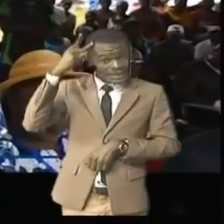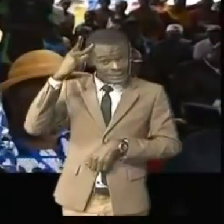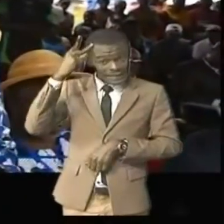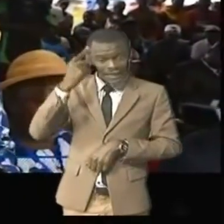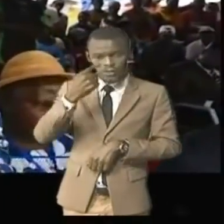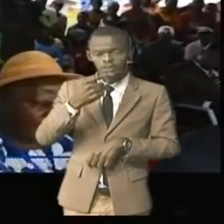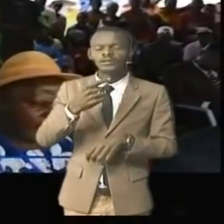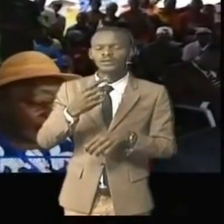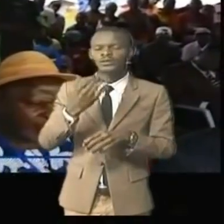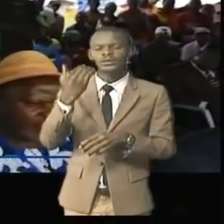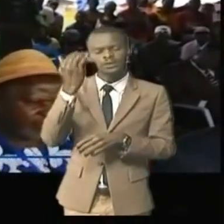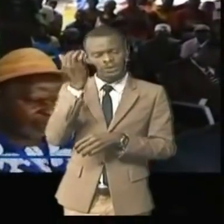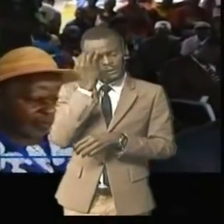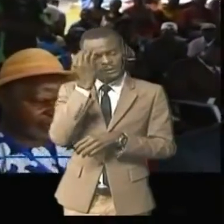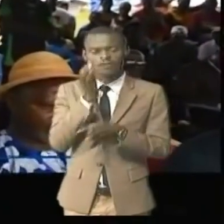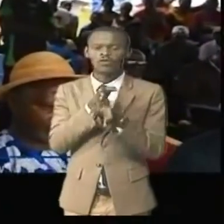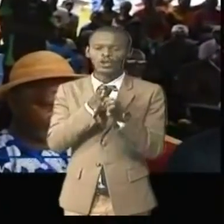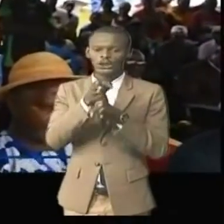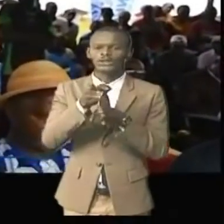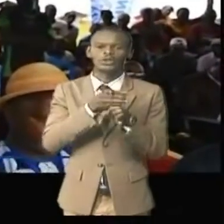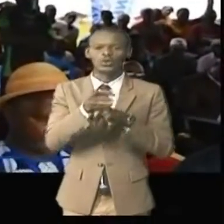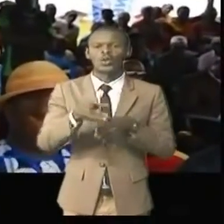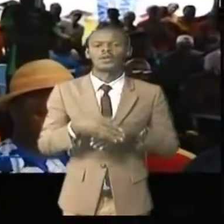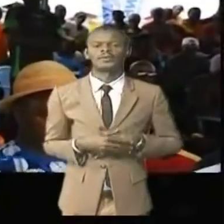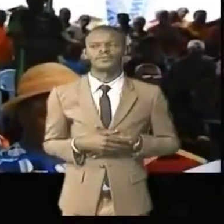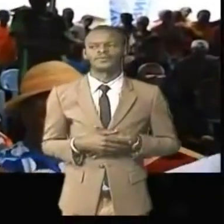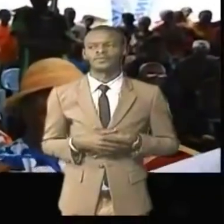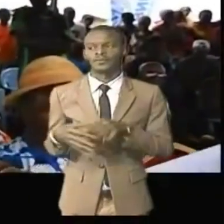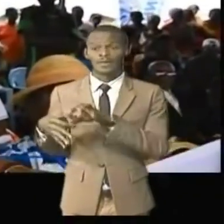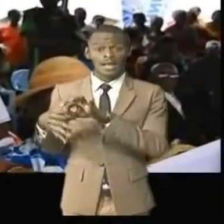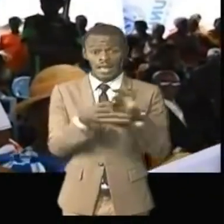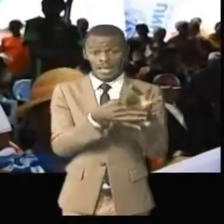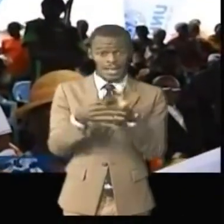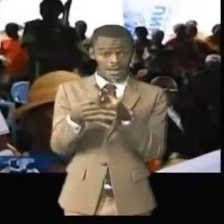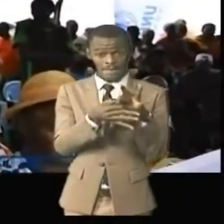les HCF Tshitapa, qui ne cesse